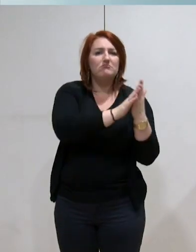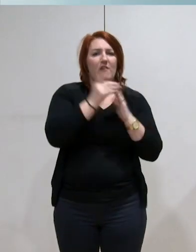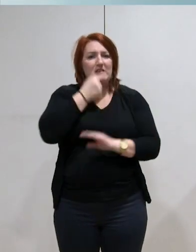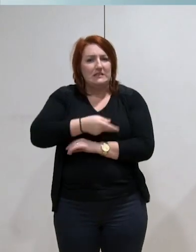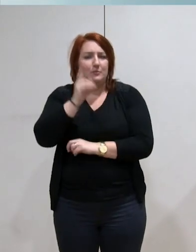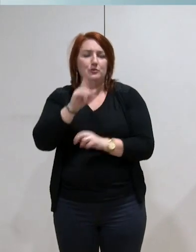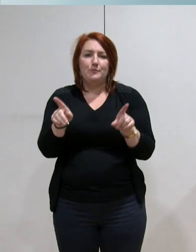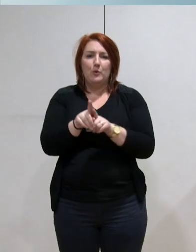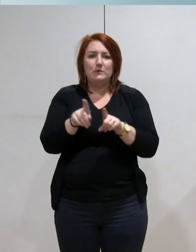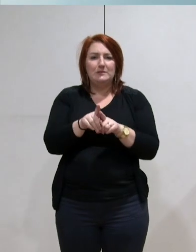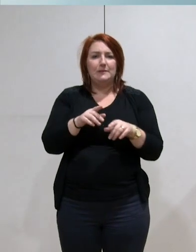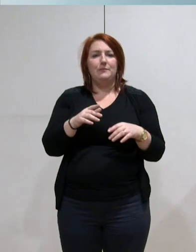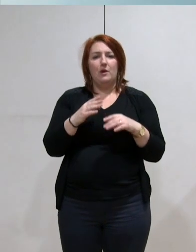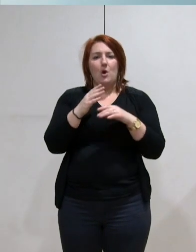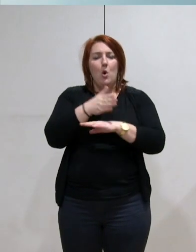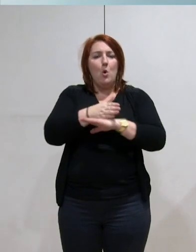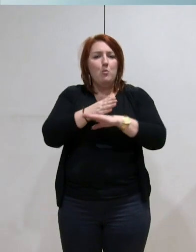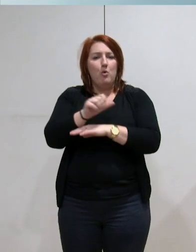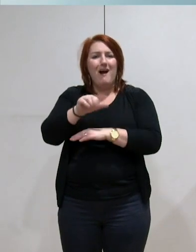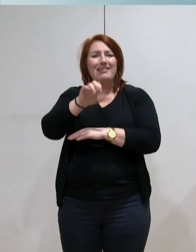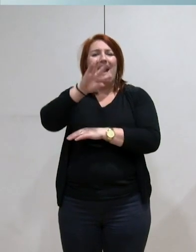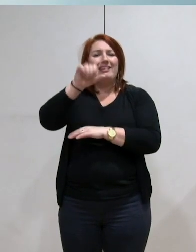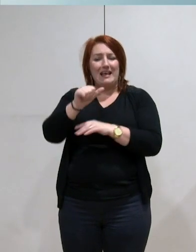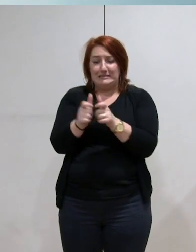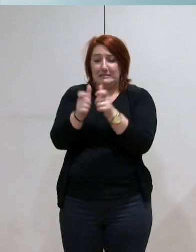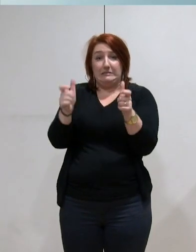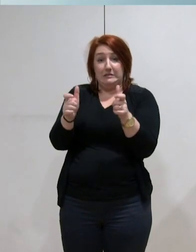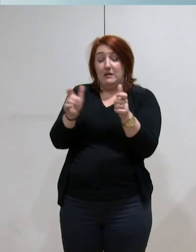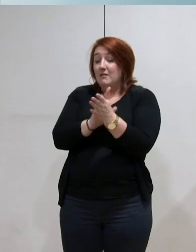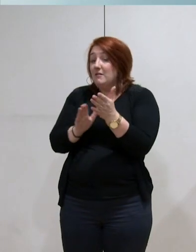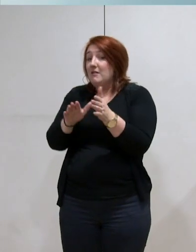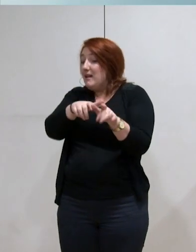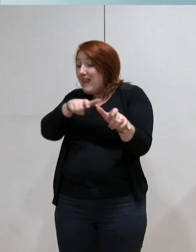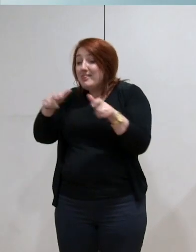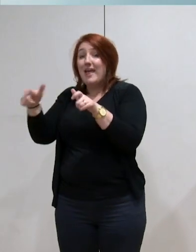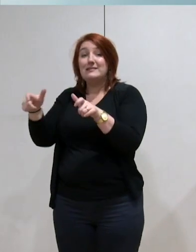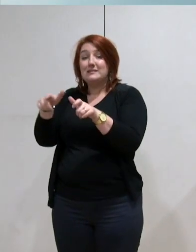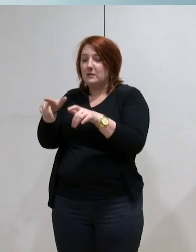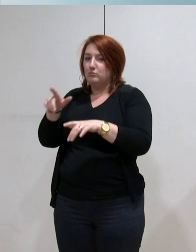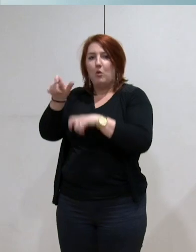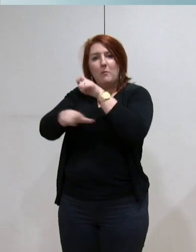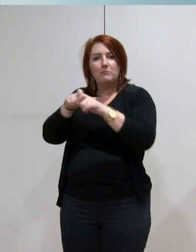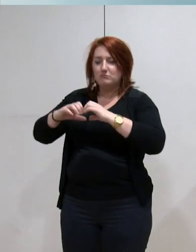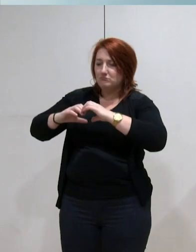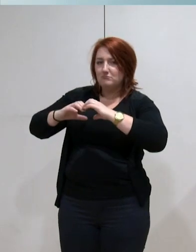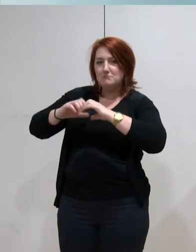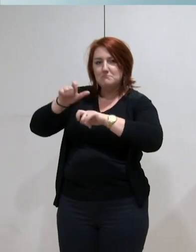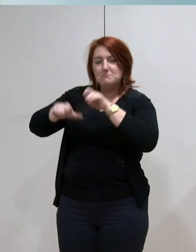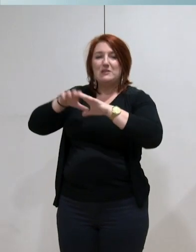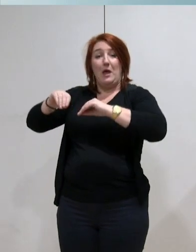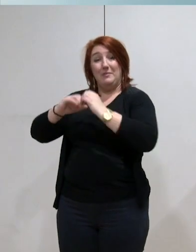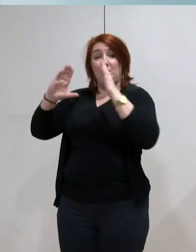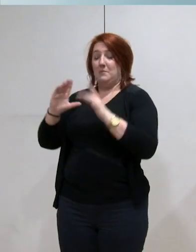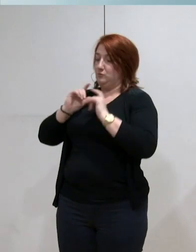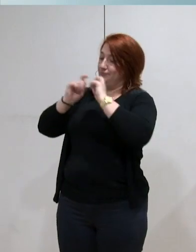l'annexe jusqu'à présent du bois d'Artas en maison des habitants de plein exercice avec la reconnaissance de son action de centre social